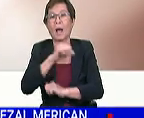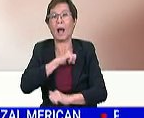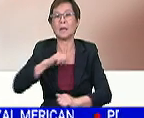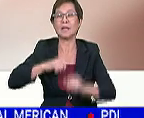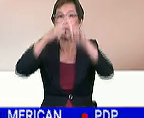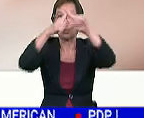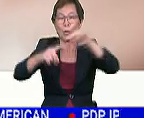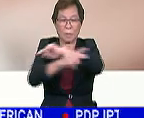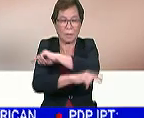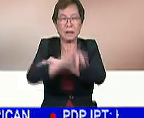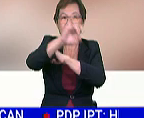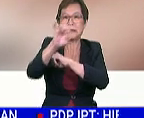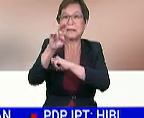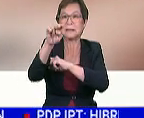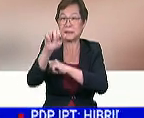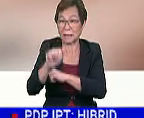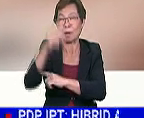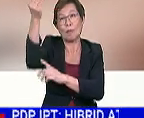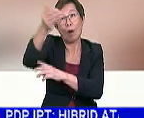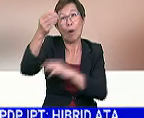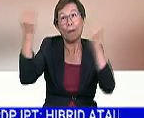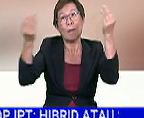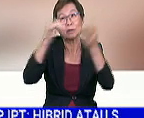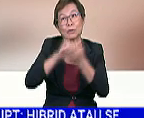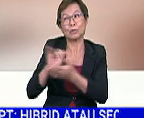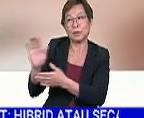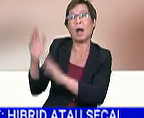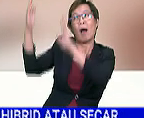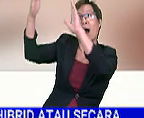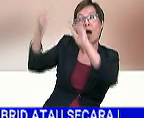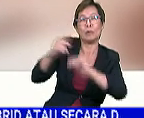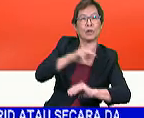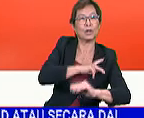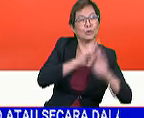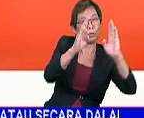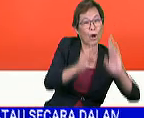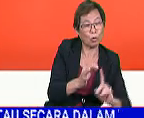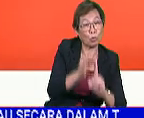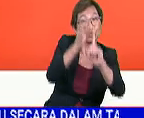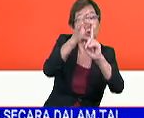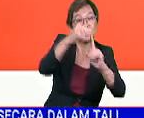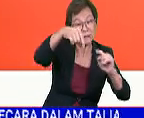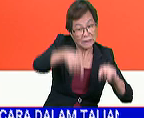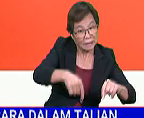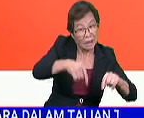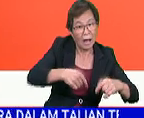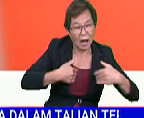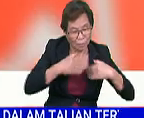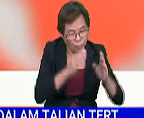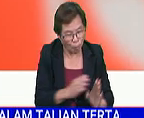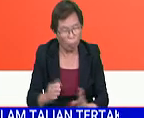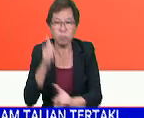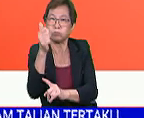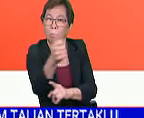Negeri ngemah Jana anyji berucap pada Majlis itu beliau berharap ketua kaum khususnya di kawasan ngemah mempunyai strategi